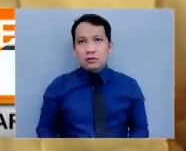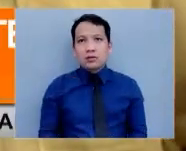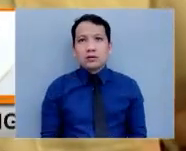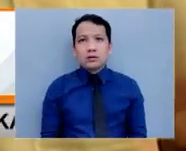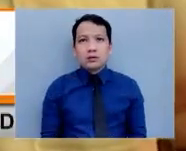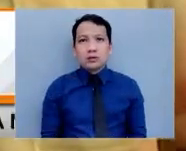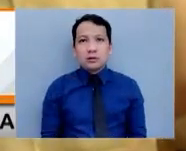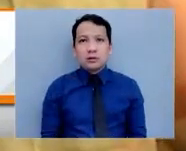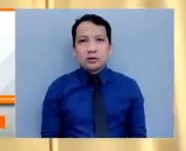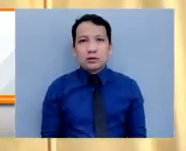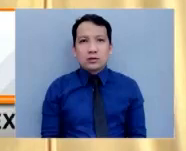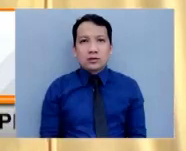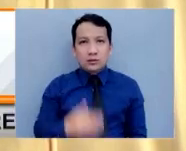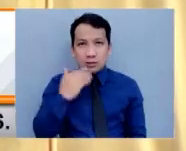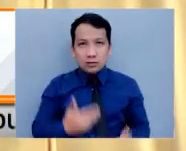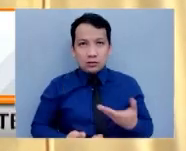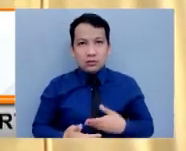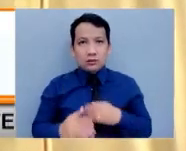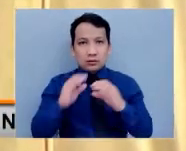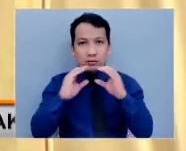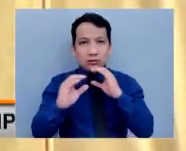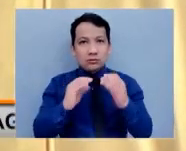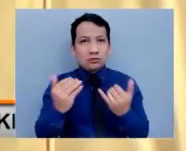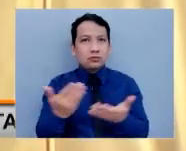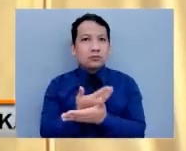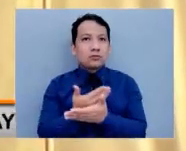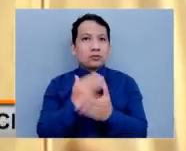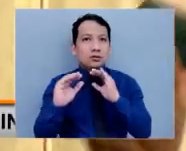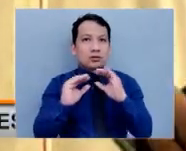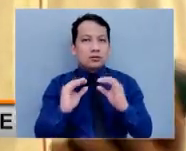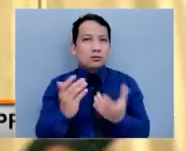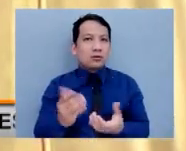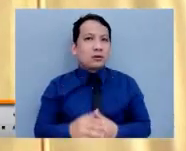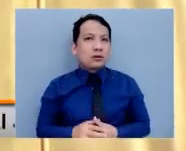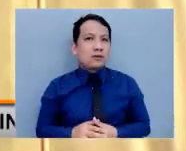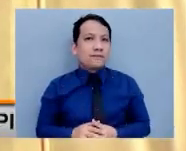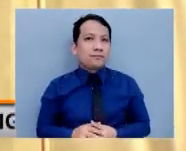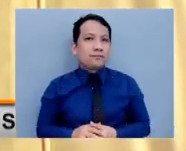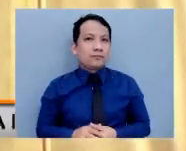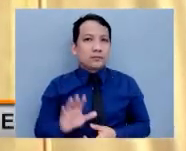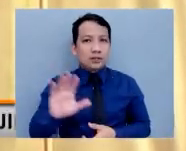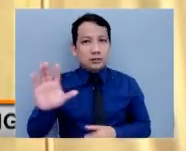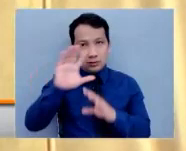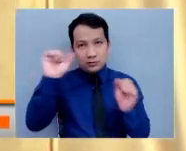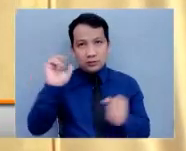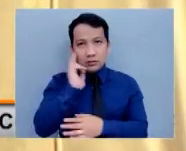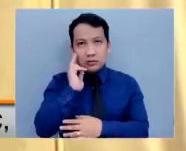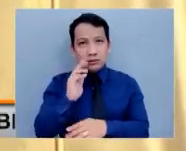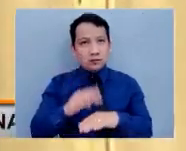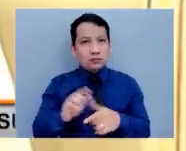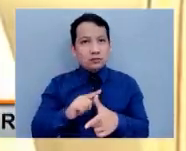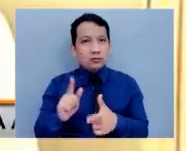I welcome any new lines of communication. If that is President PRRB, then